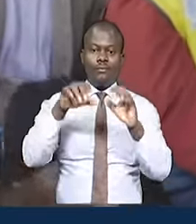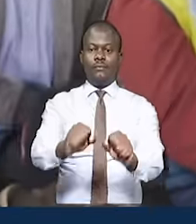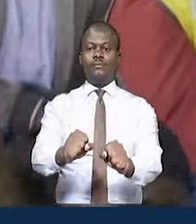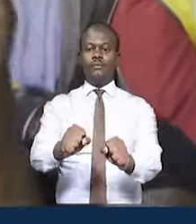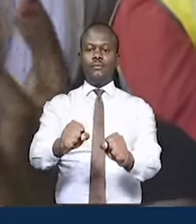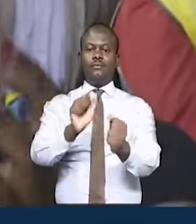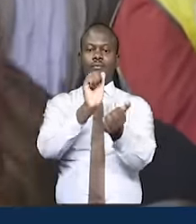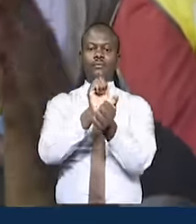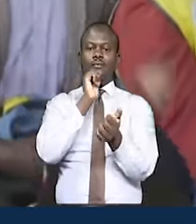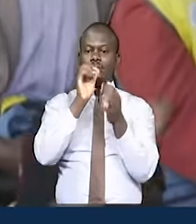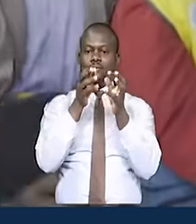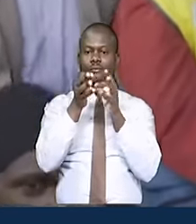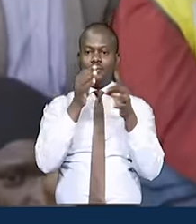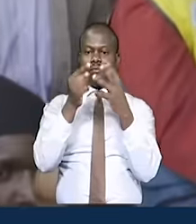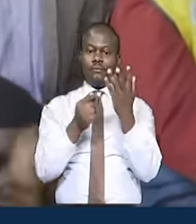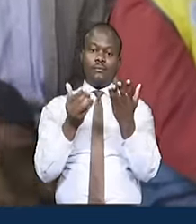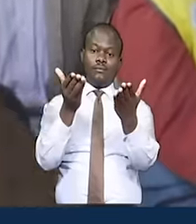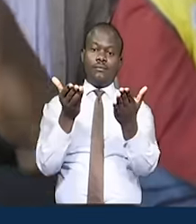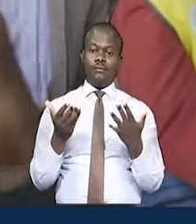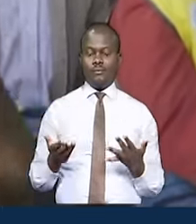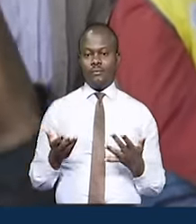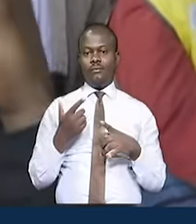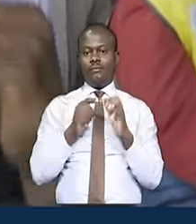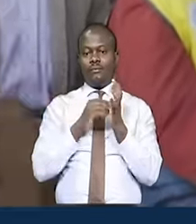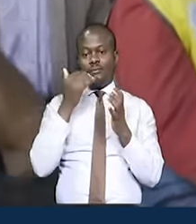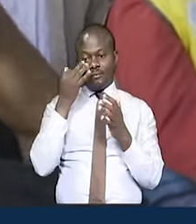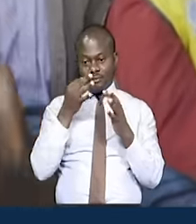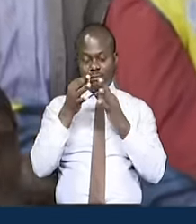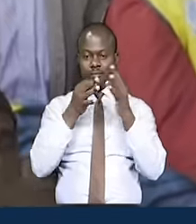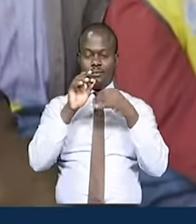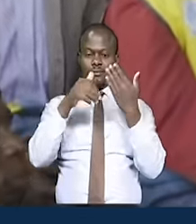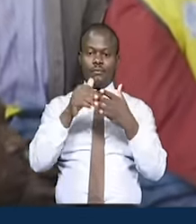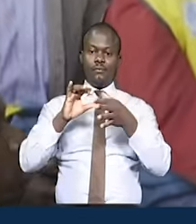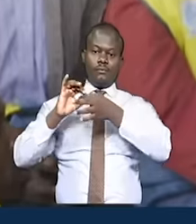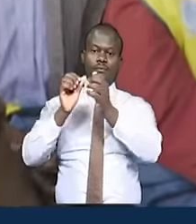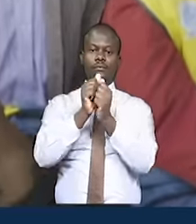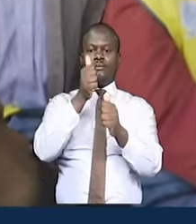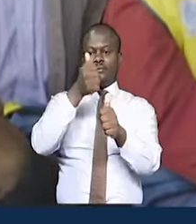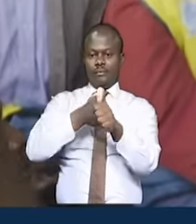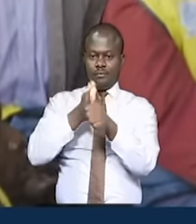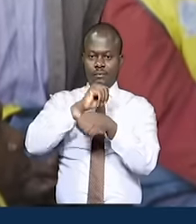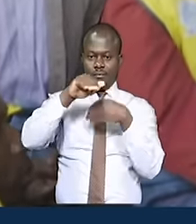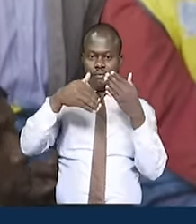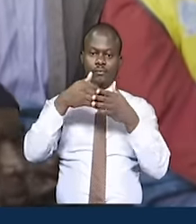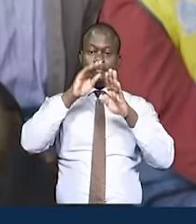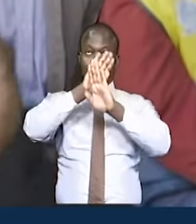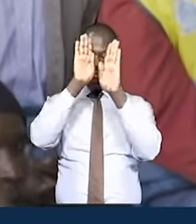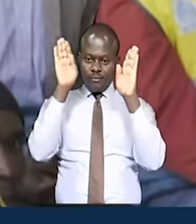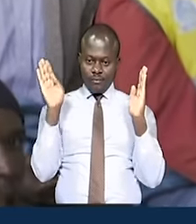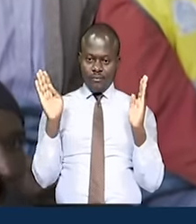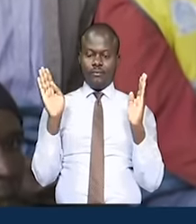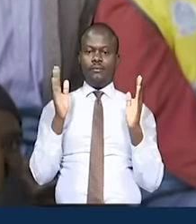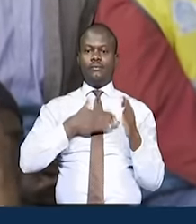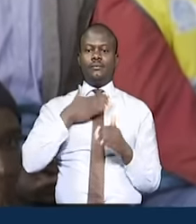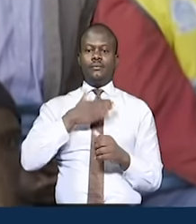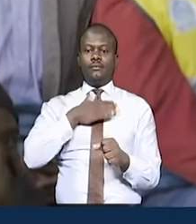bagahita baguhana nta no kugusobanura ko gihari ariko ubwo bavuze ko tugiye kujya dufatanya buri kintu cyose tukabisobanukirwa